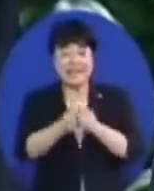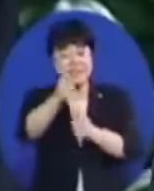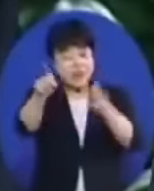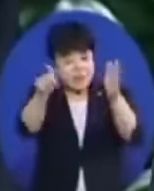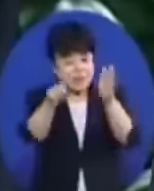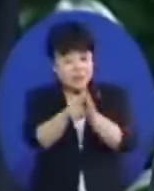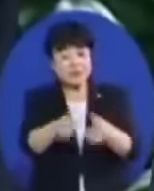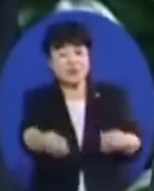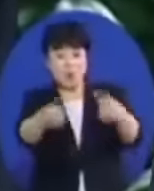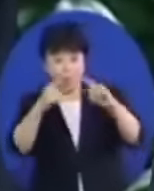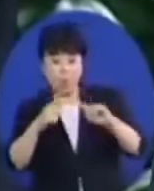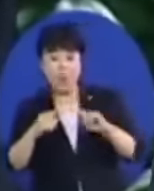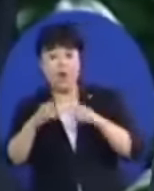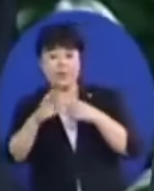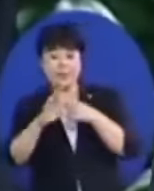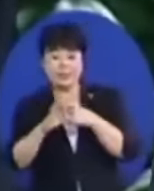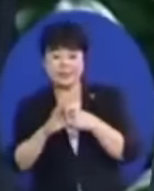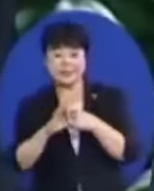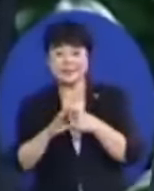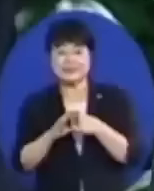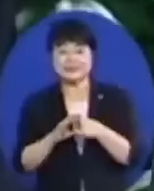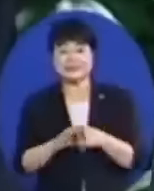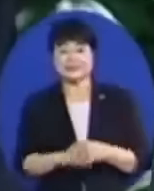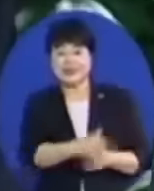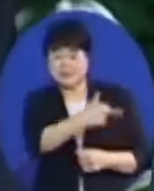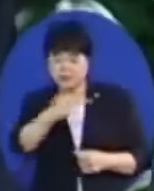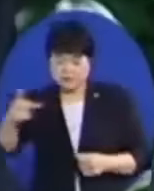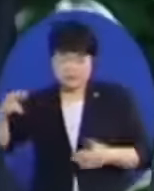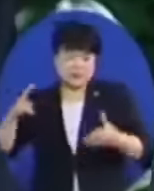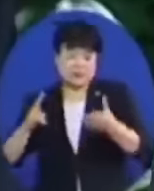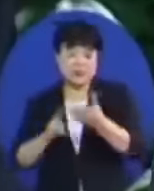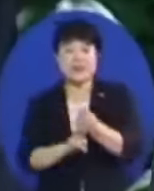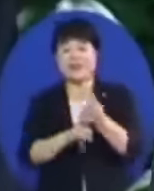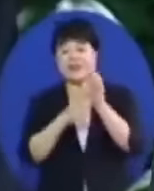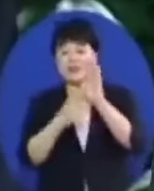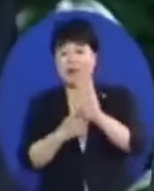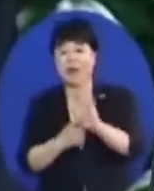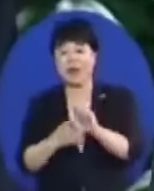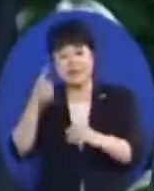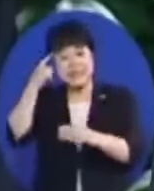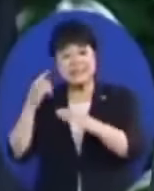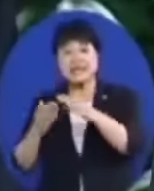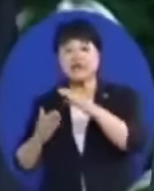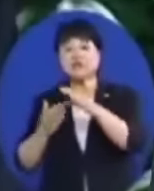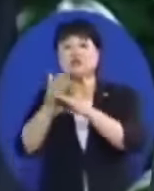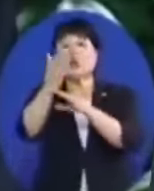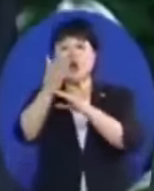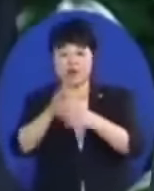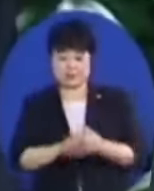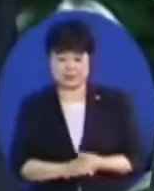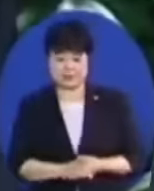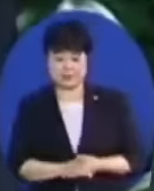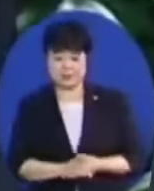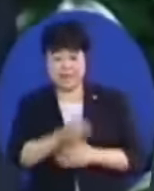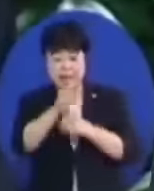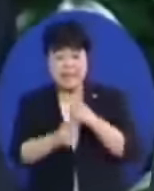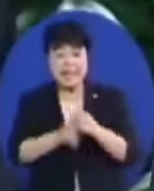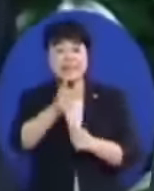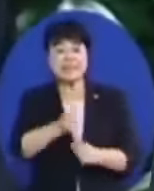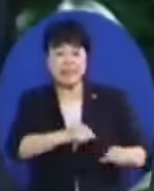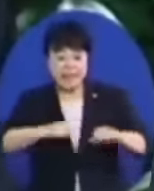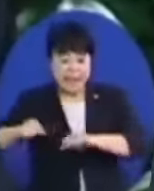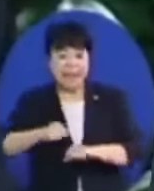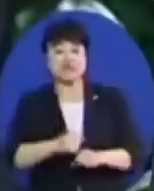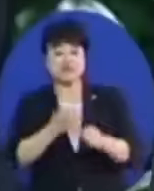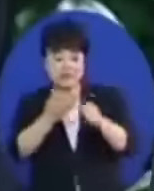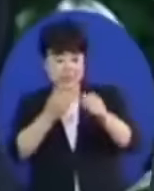믿음이 들어오면 말할 수 없는 기적이 일어나는 것입니다. 상상을 초월한 일이 일어나는 것입니다. 왜냐하면 하나님의 역사가 일어나기